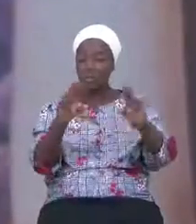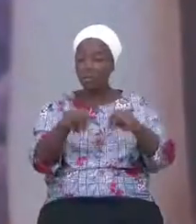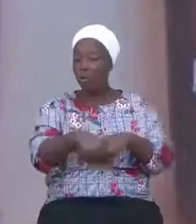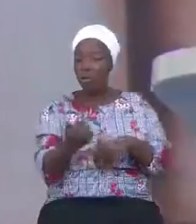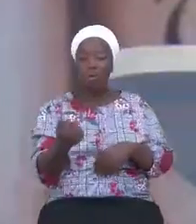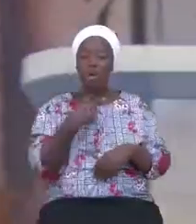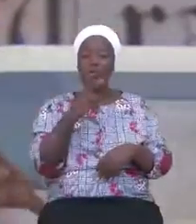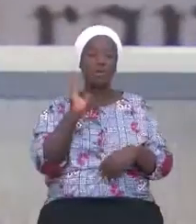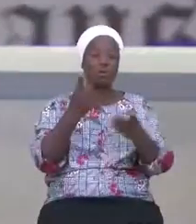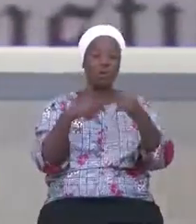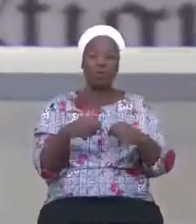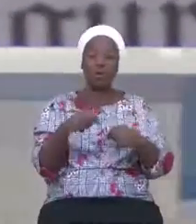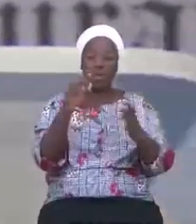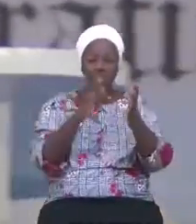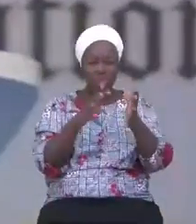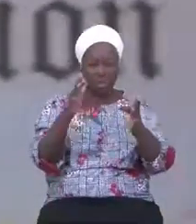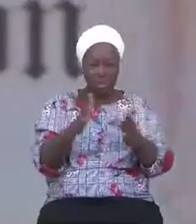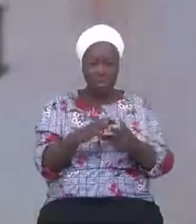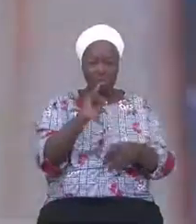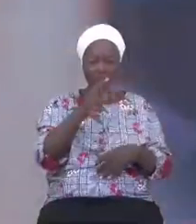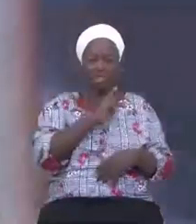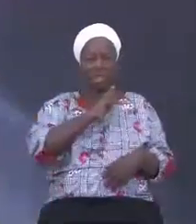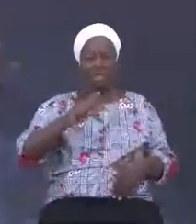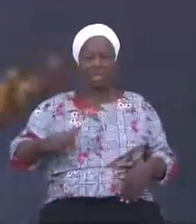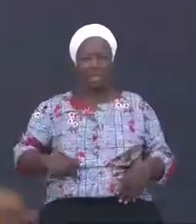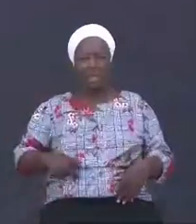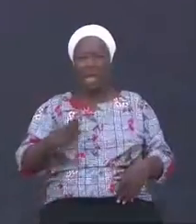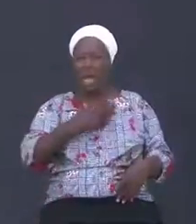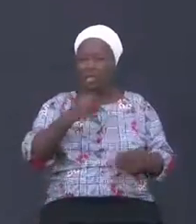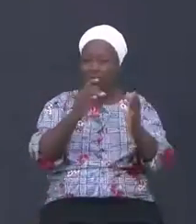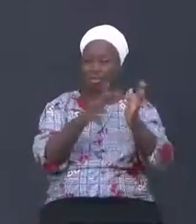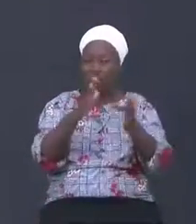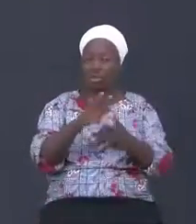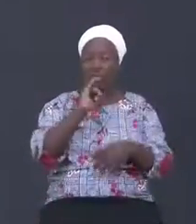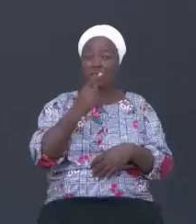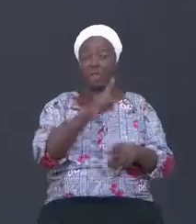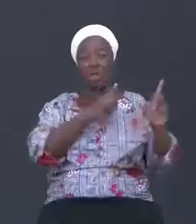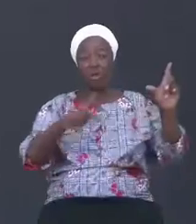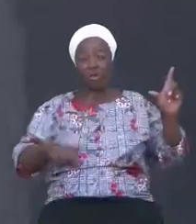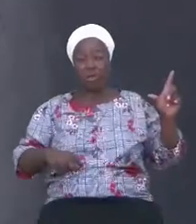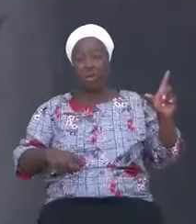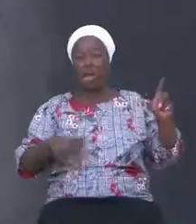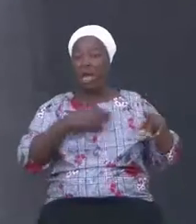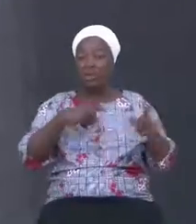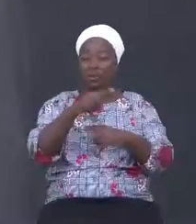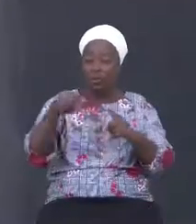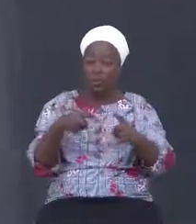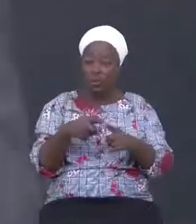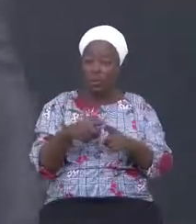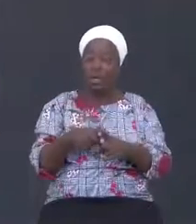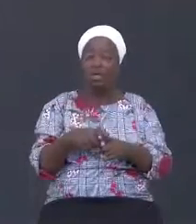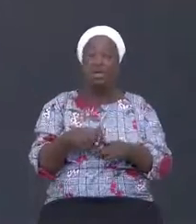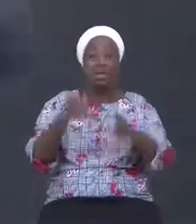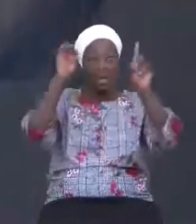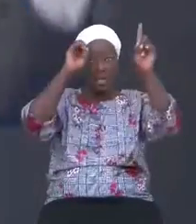aucune autre voix ne viendra. Jésus-Christ est le roi et Jésus-Christ est le Seigneur. Et lorsqu'il a